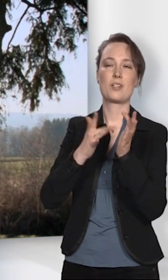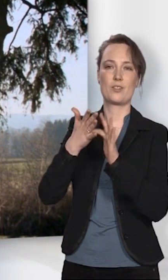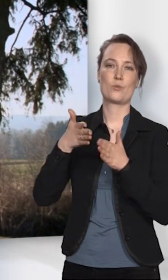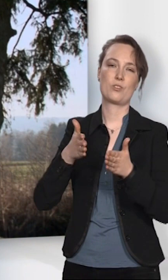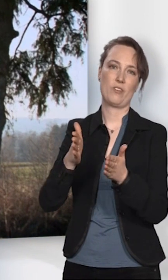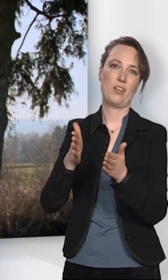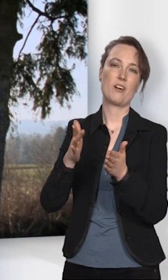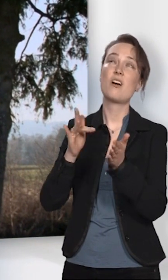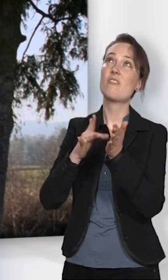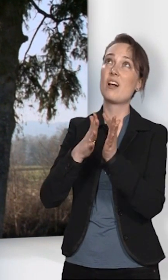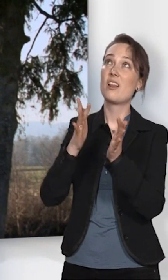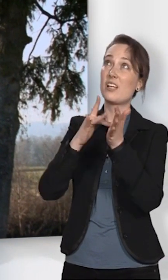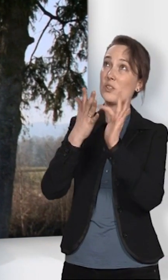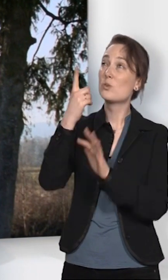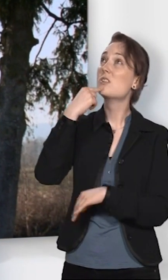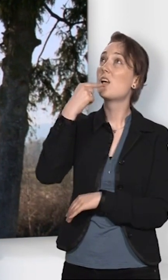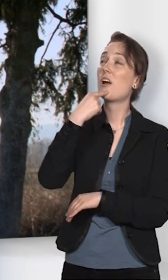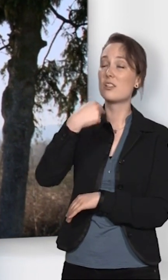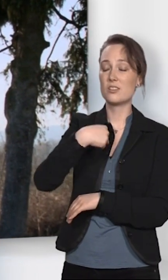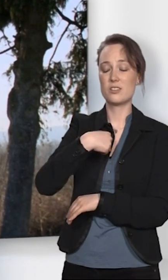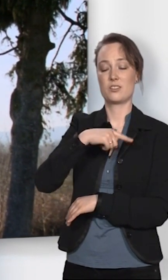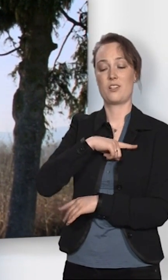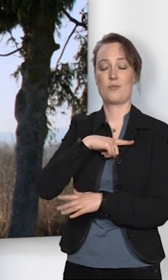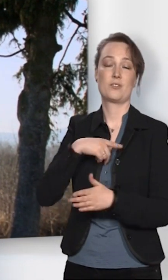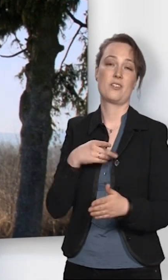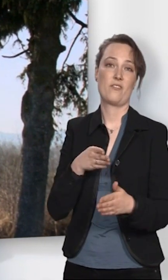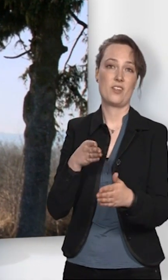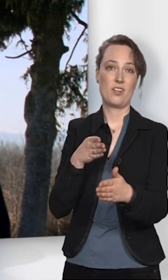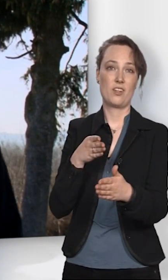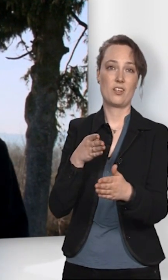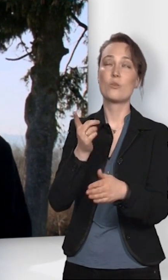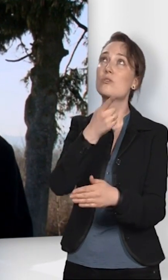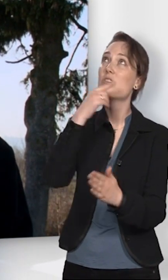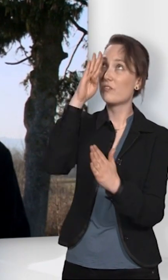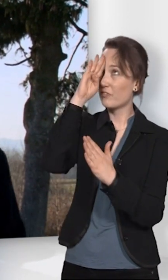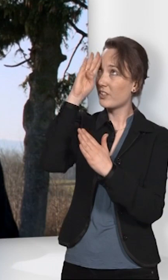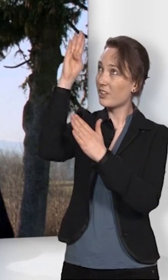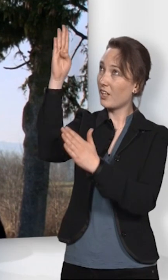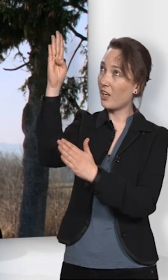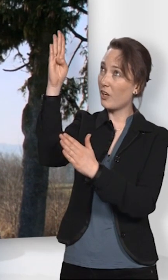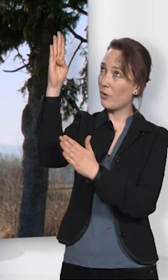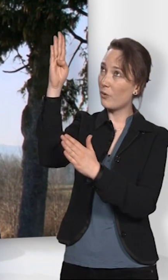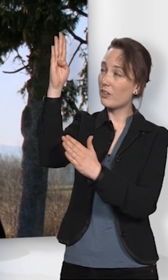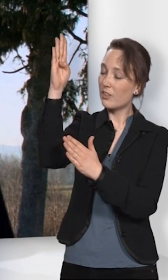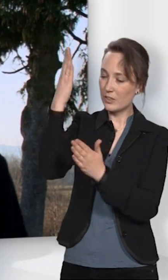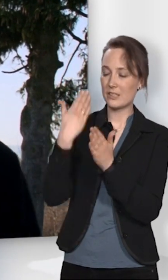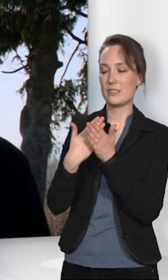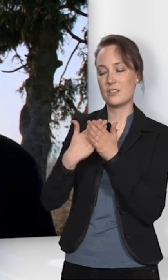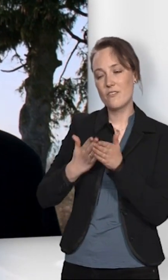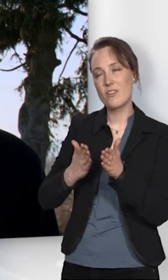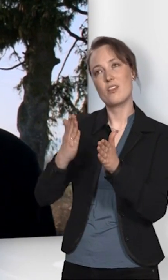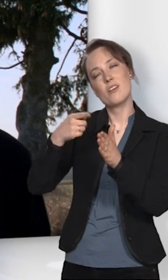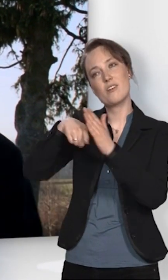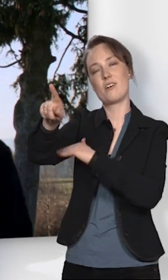Weg, sagt Jesus. Und im Vertrauen auf ihn ist das für mich der Weg zum Leben. Er ist